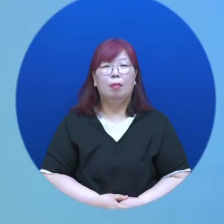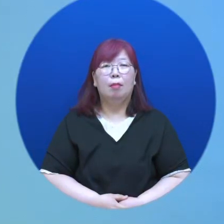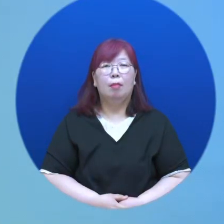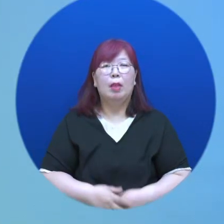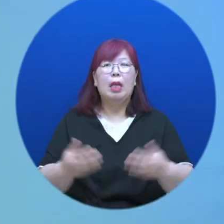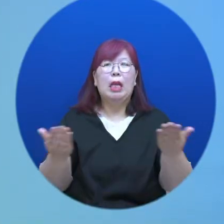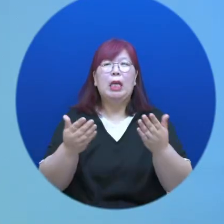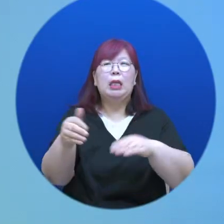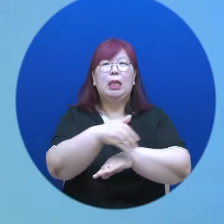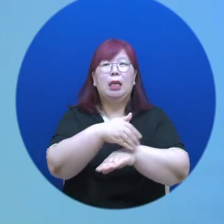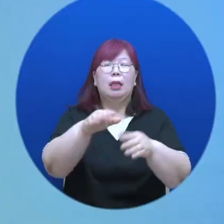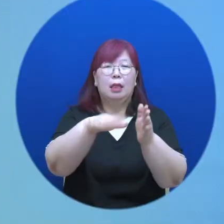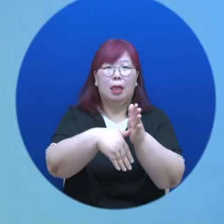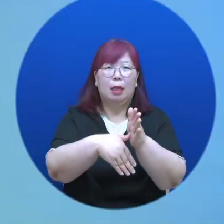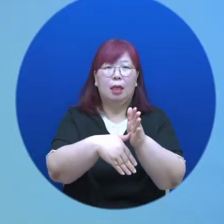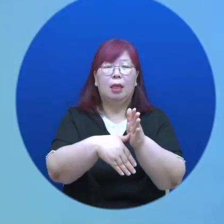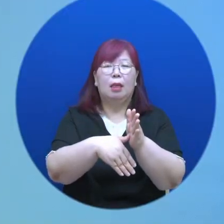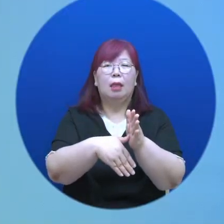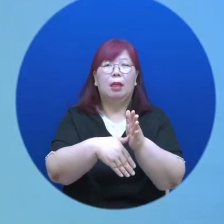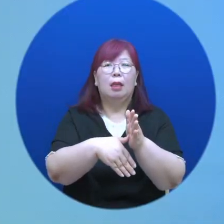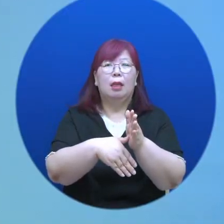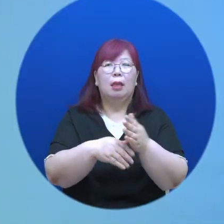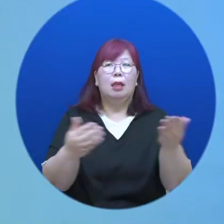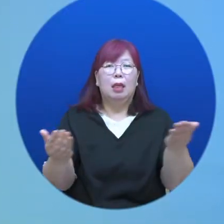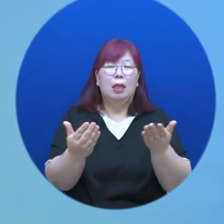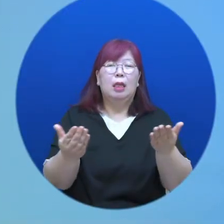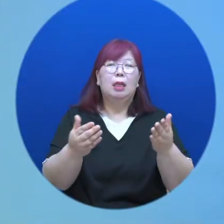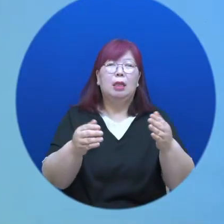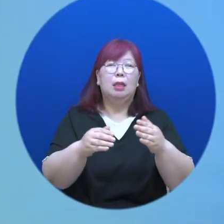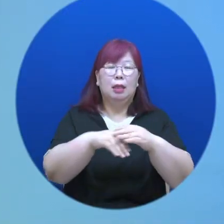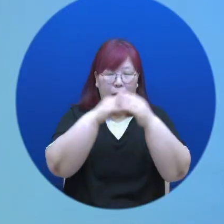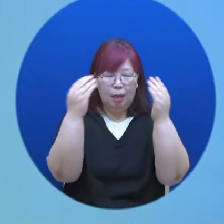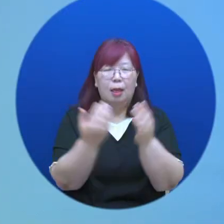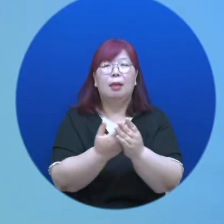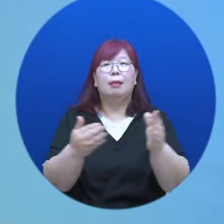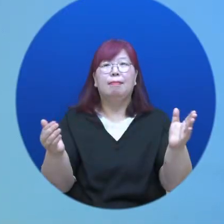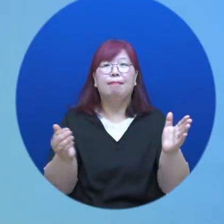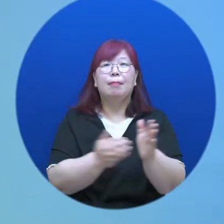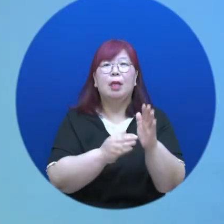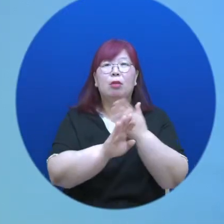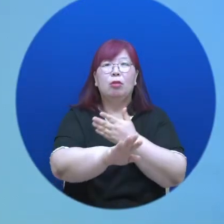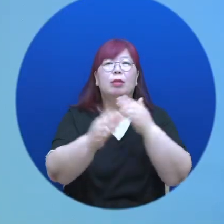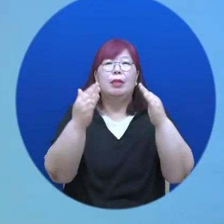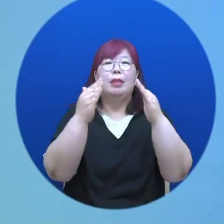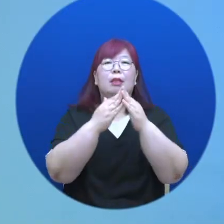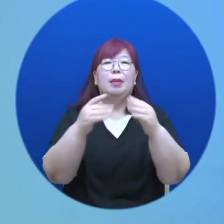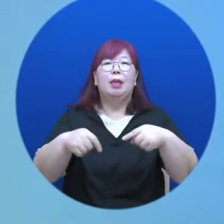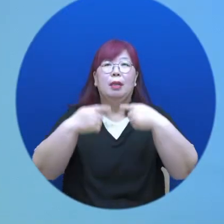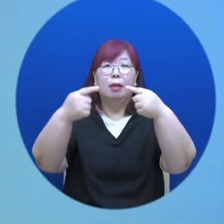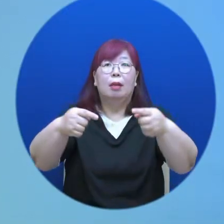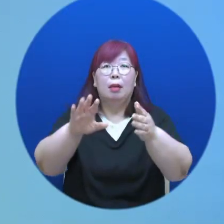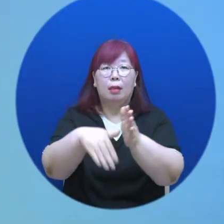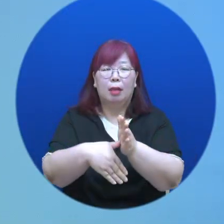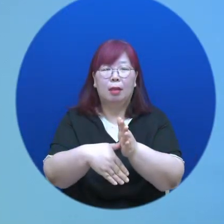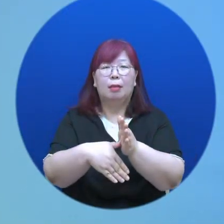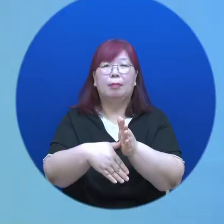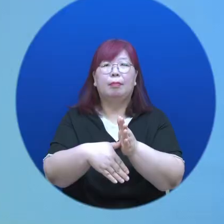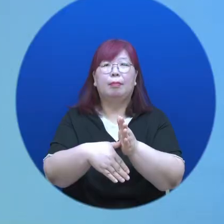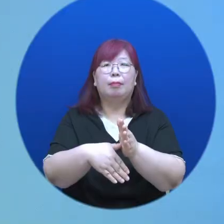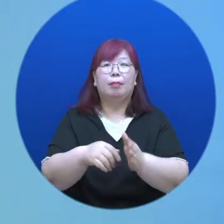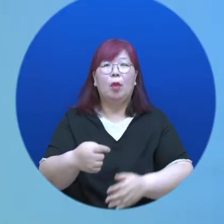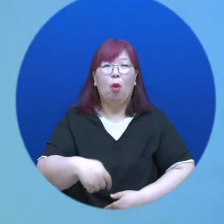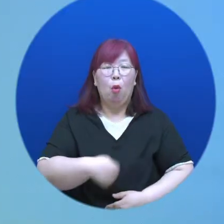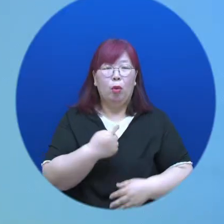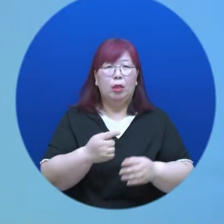직장에 다니시는 분들은 일을 다 마치고 집에 들어갈 때, 혼자